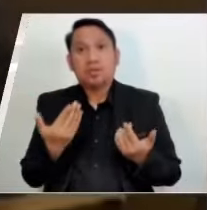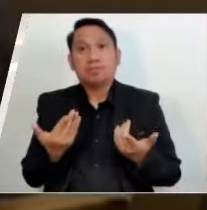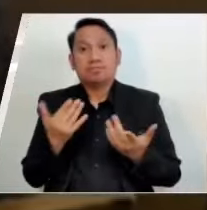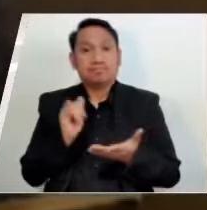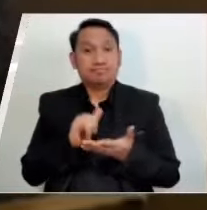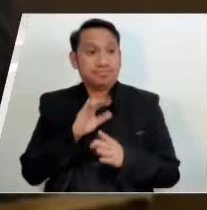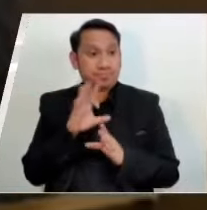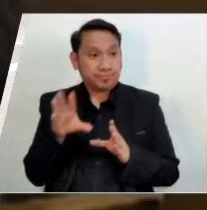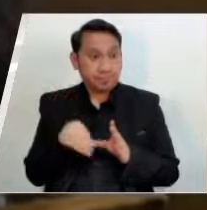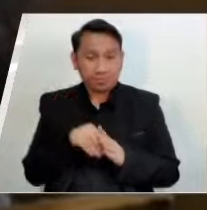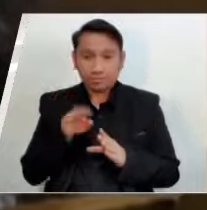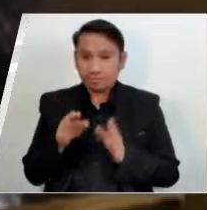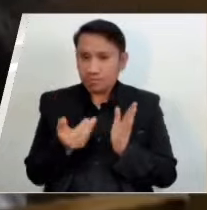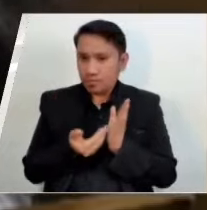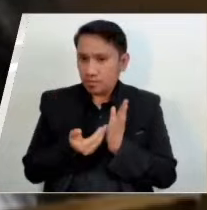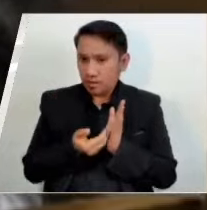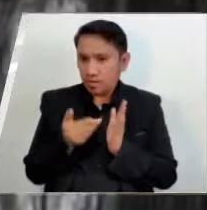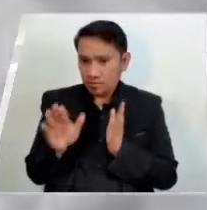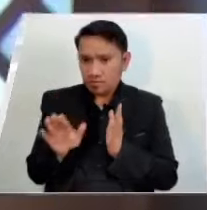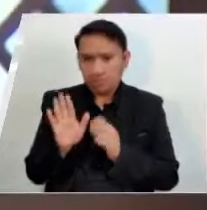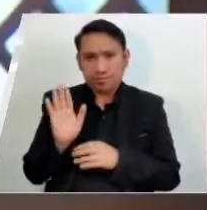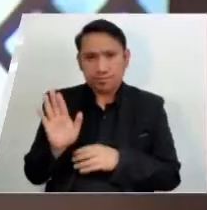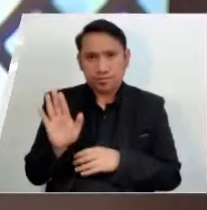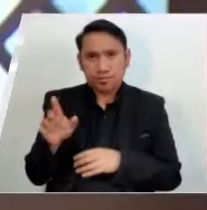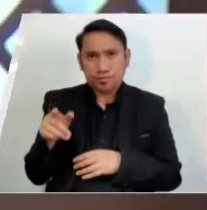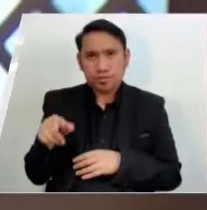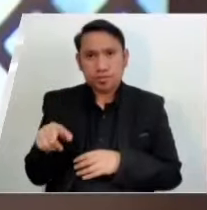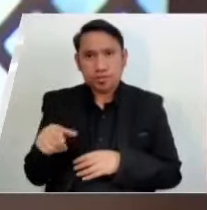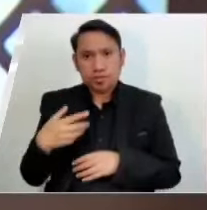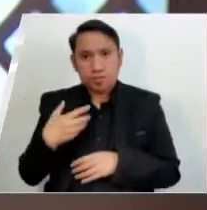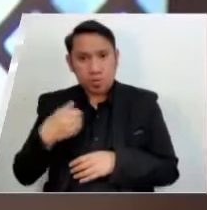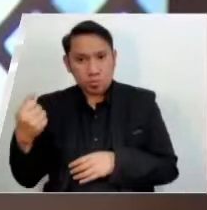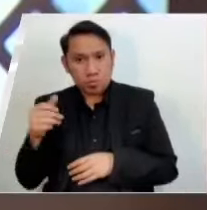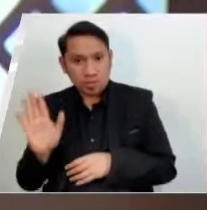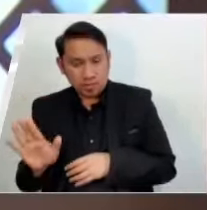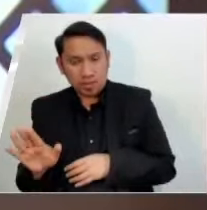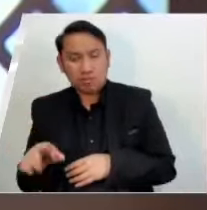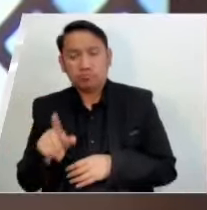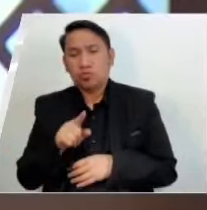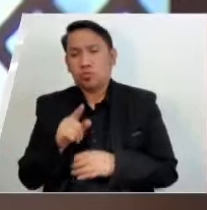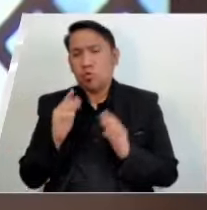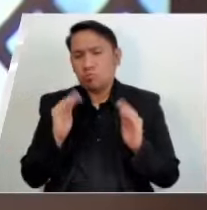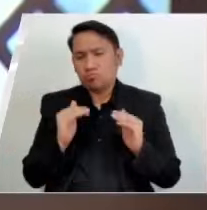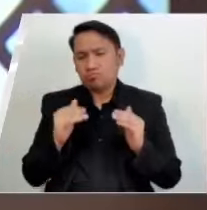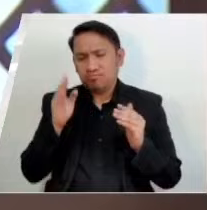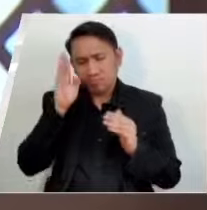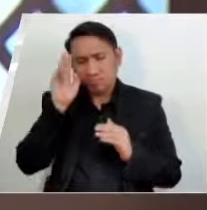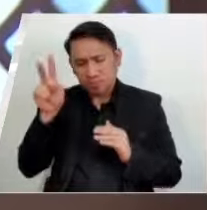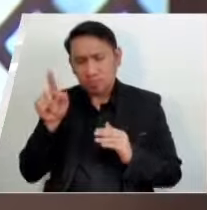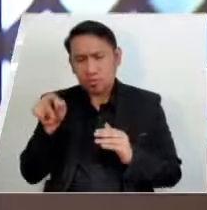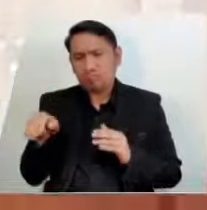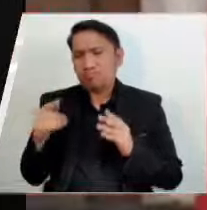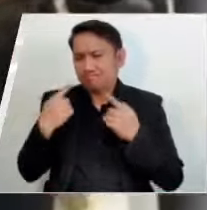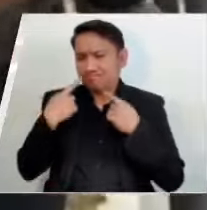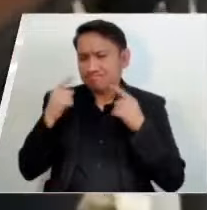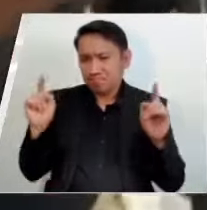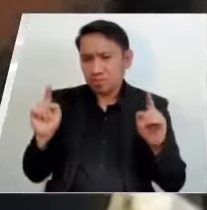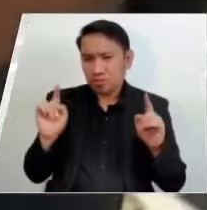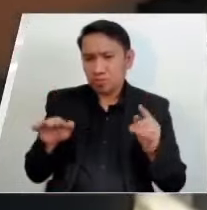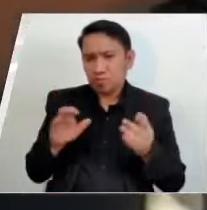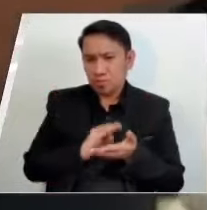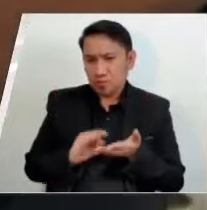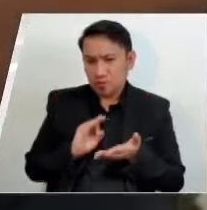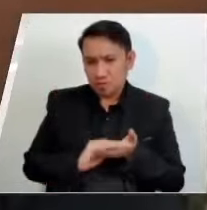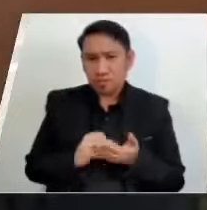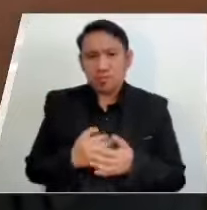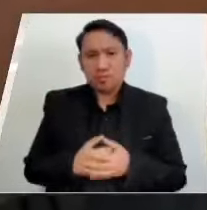kanyang testimonya laban sa kanyang mga recruiter, umaasa si Pangulong Marcos na makakamit din niya ang clemency. Patuloy